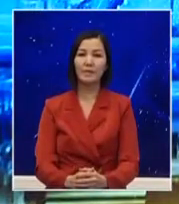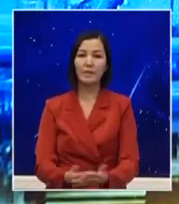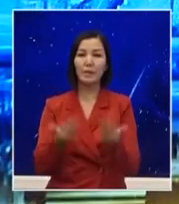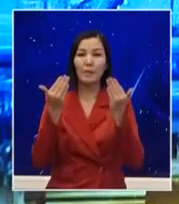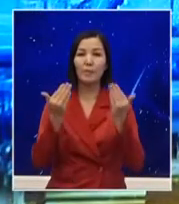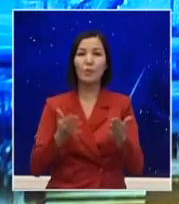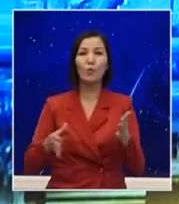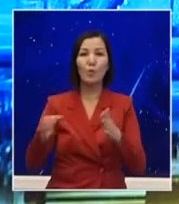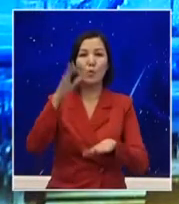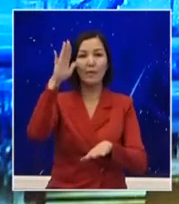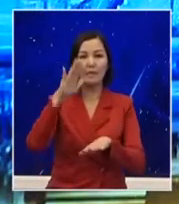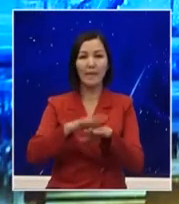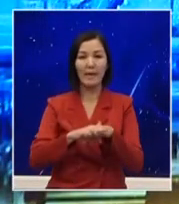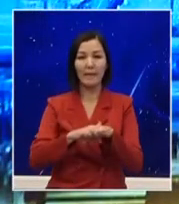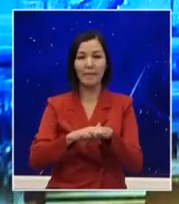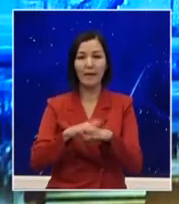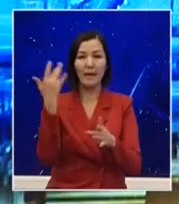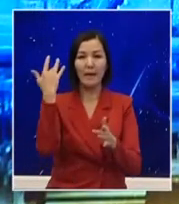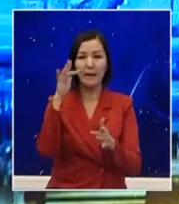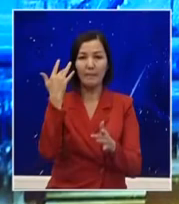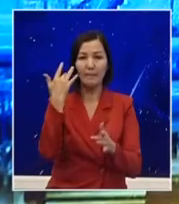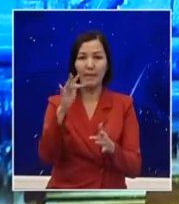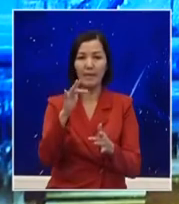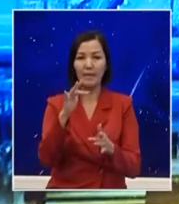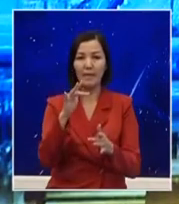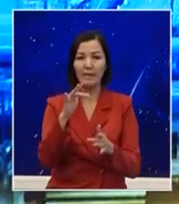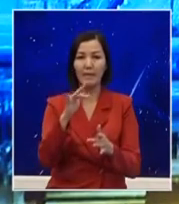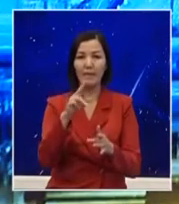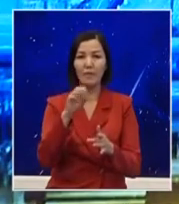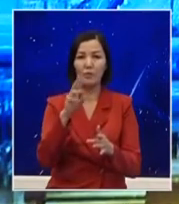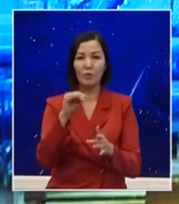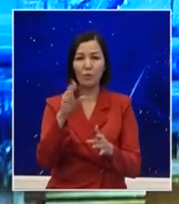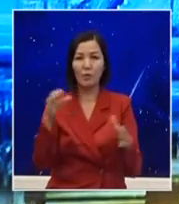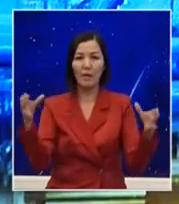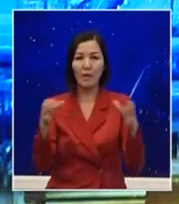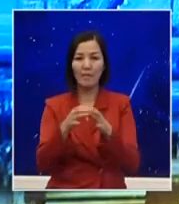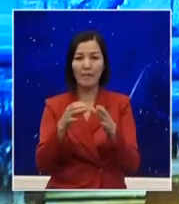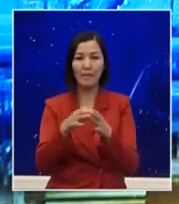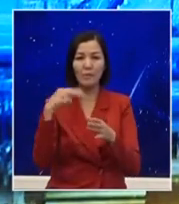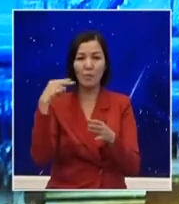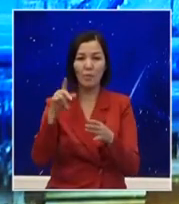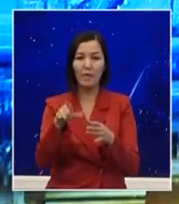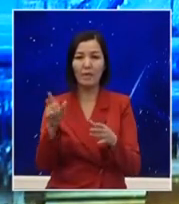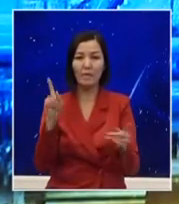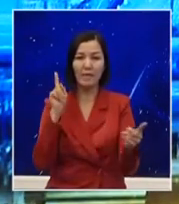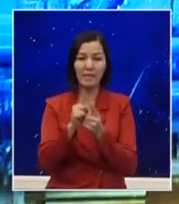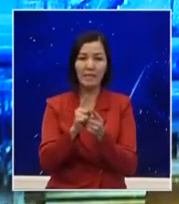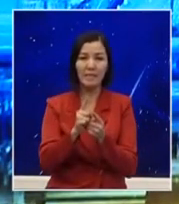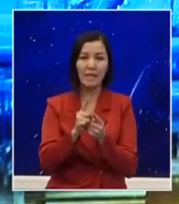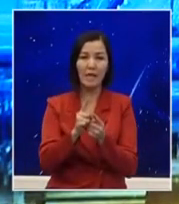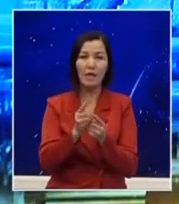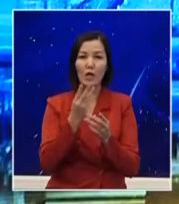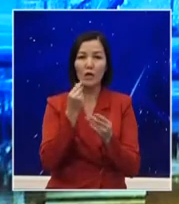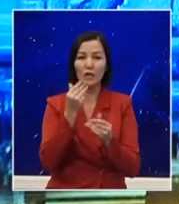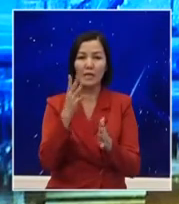Келіскен іс келте болмас. Бүгін облыс әкімі америкалық Тускарора International компаниясының өкілдерімен кездесті. Шетелдік